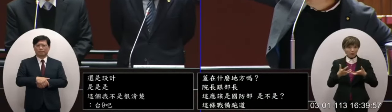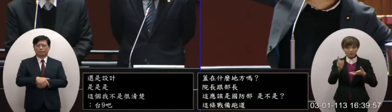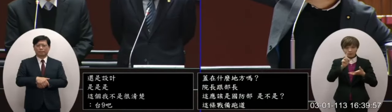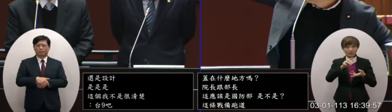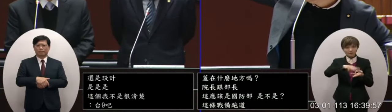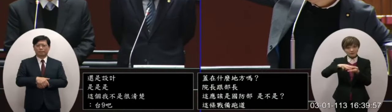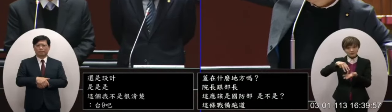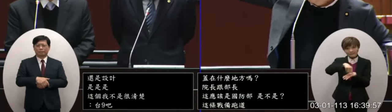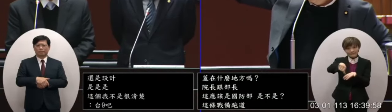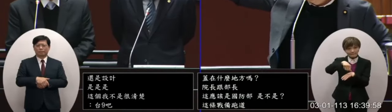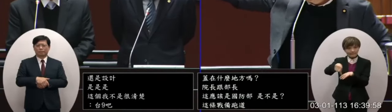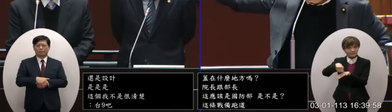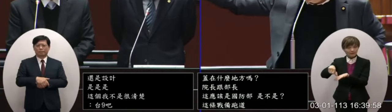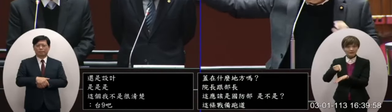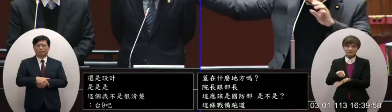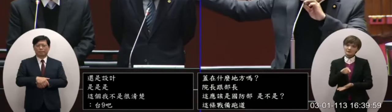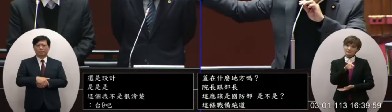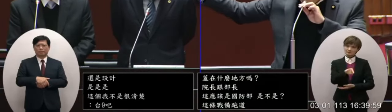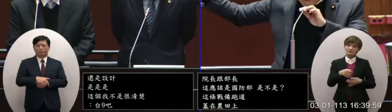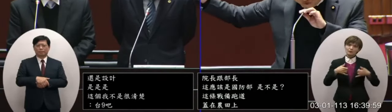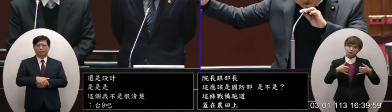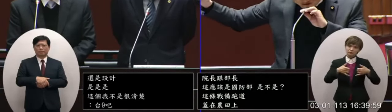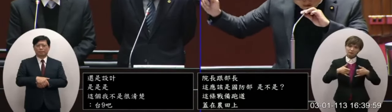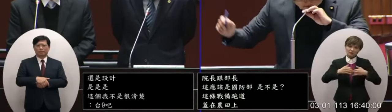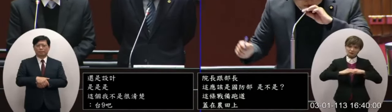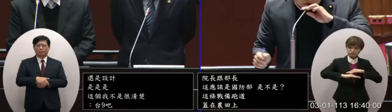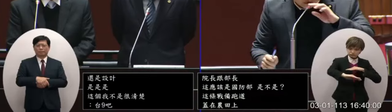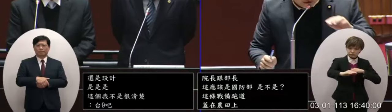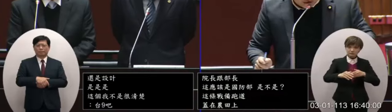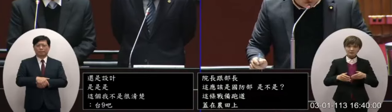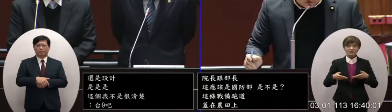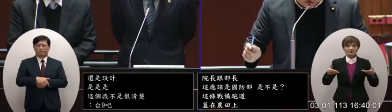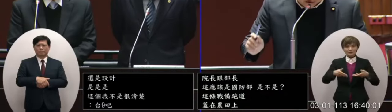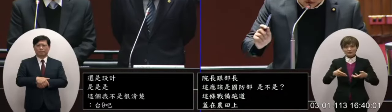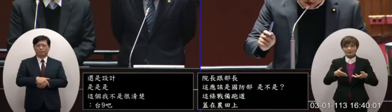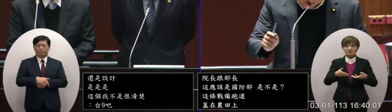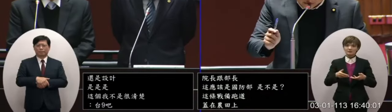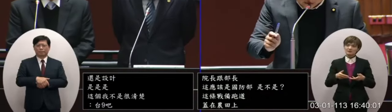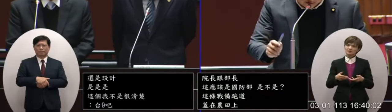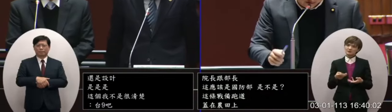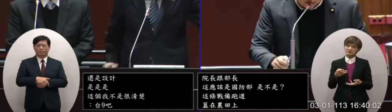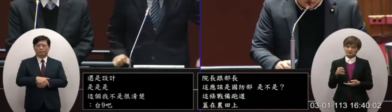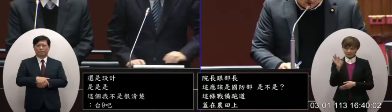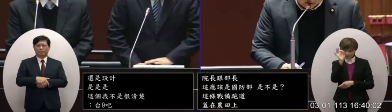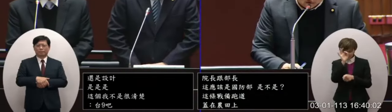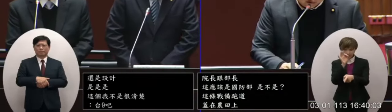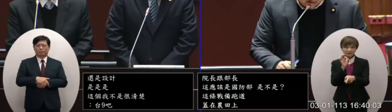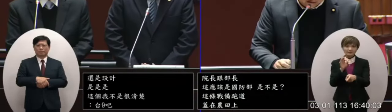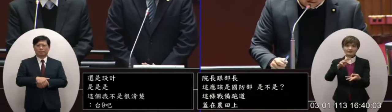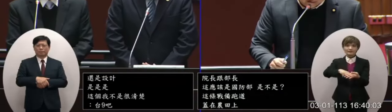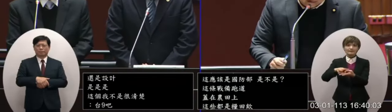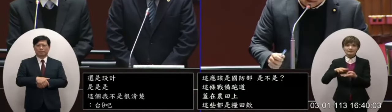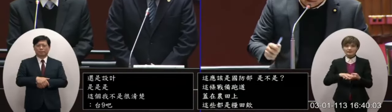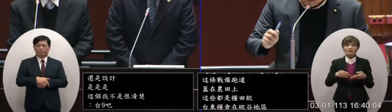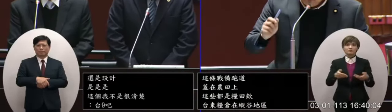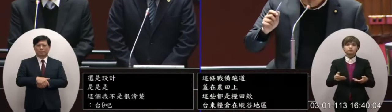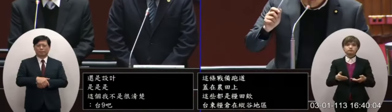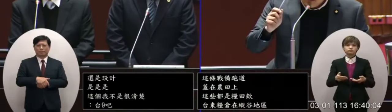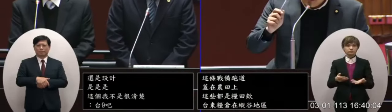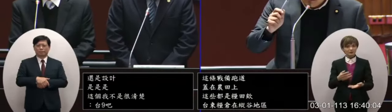道盖在良田上，我不知道是基于什么样的原因。